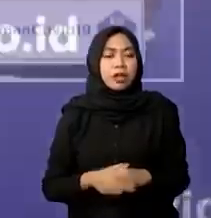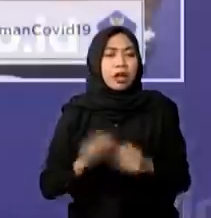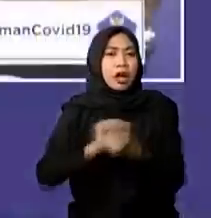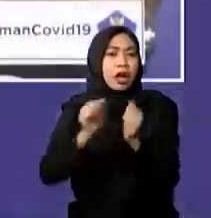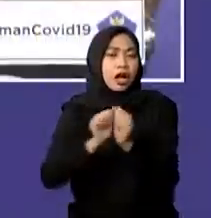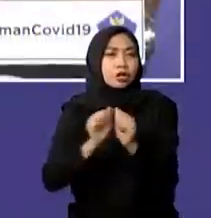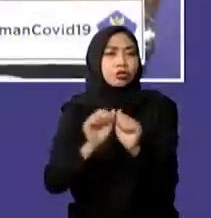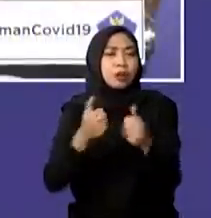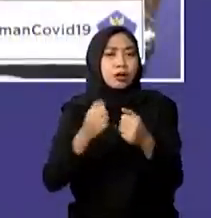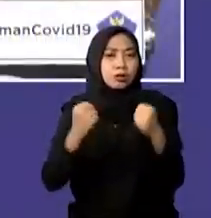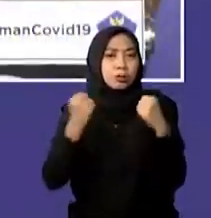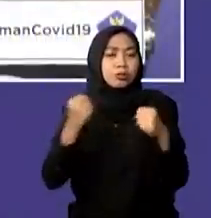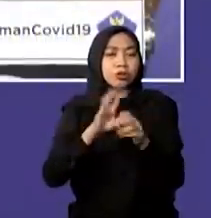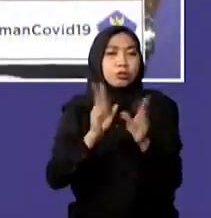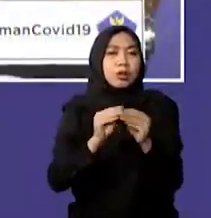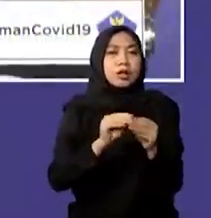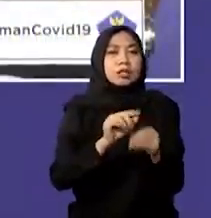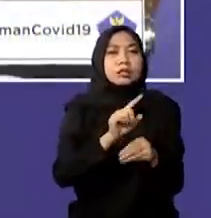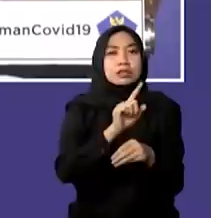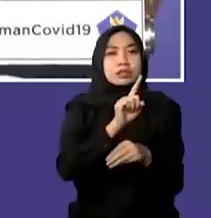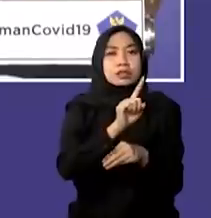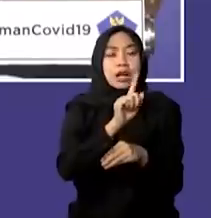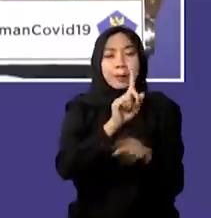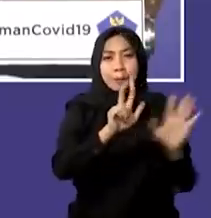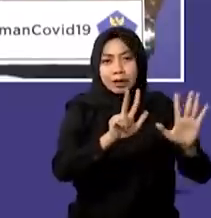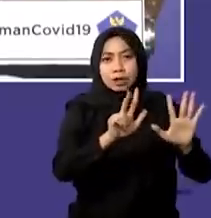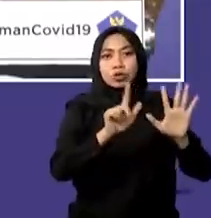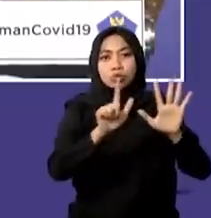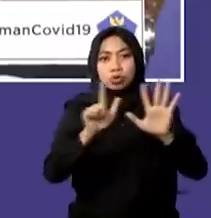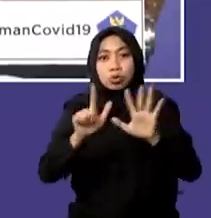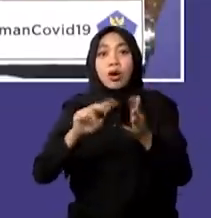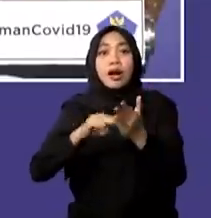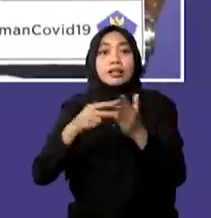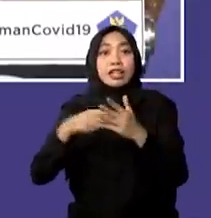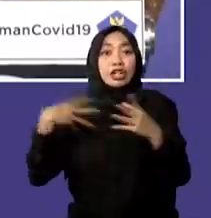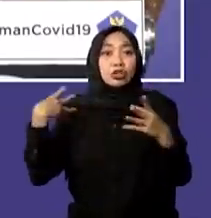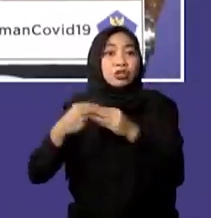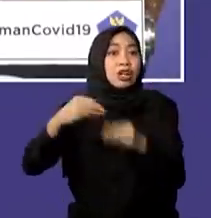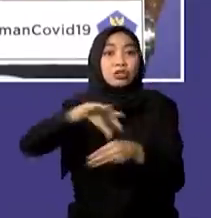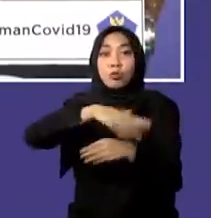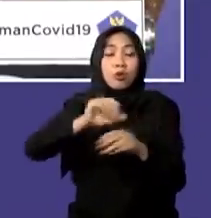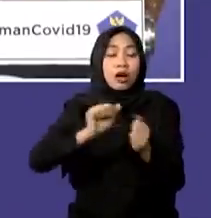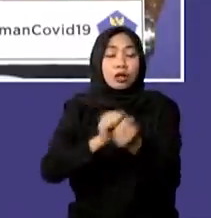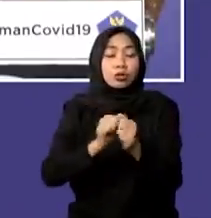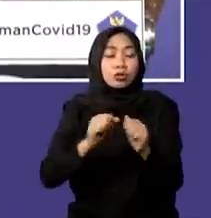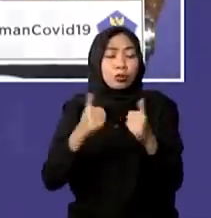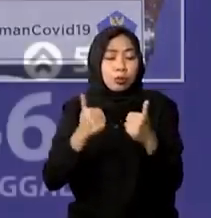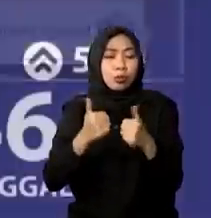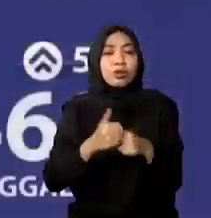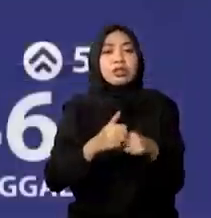sebanyak 878 orang sehingga totalnya Menjadi 30